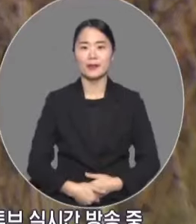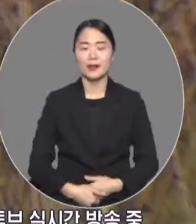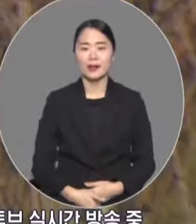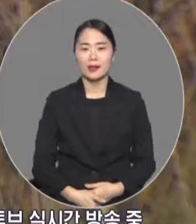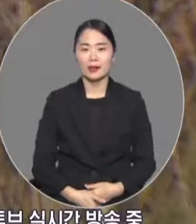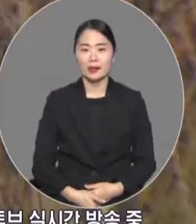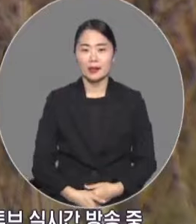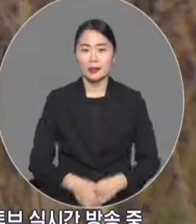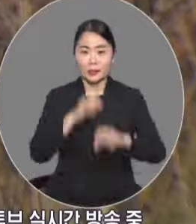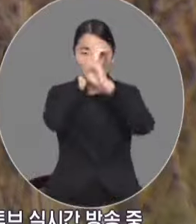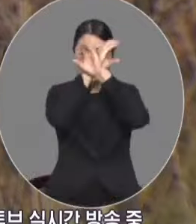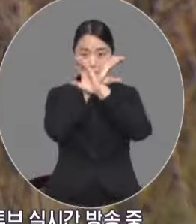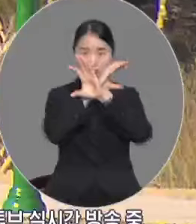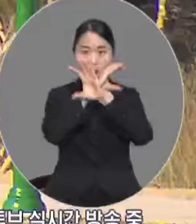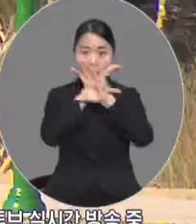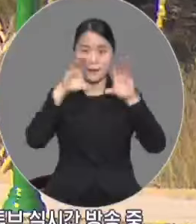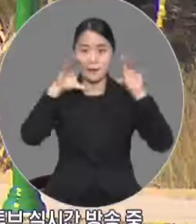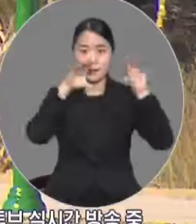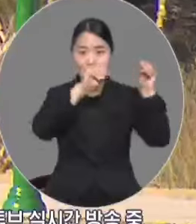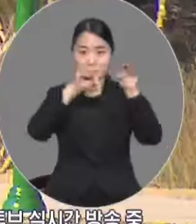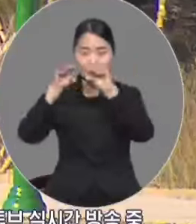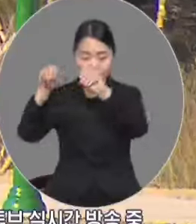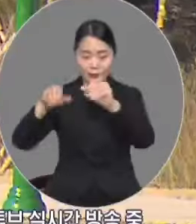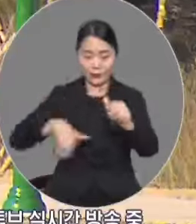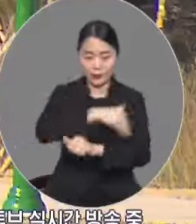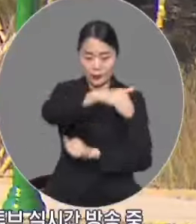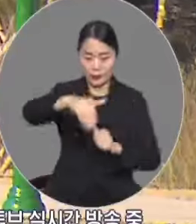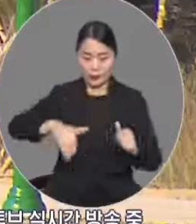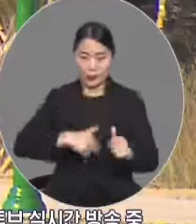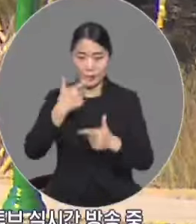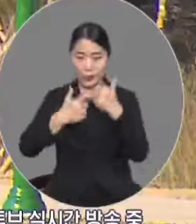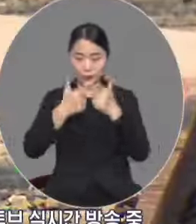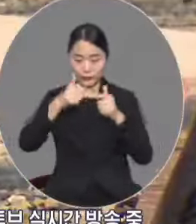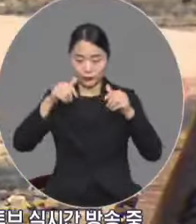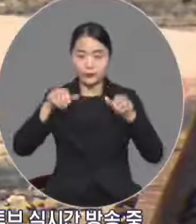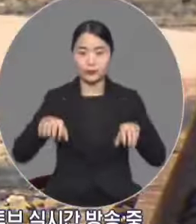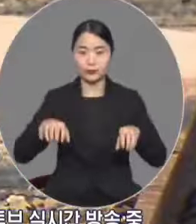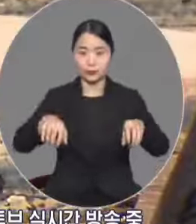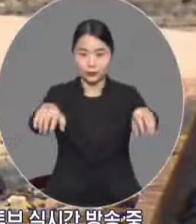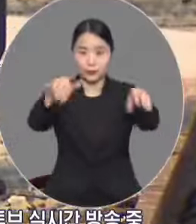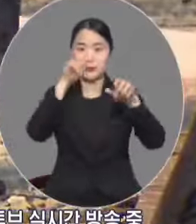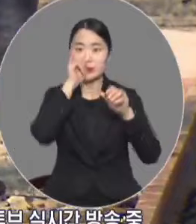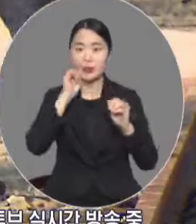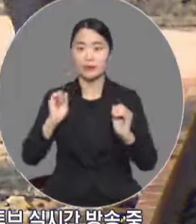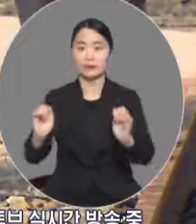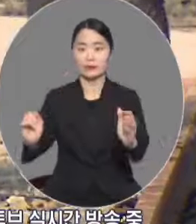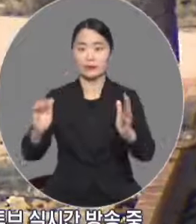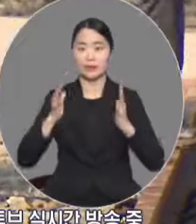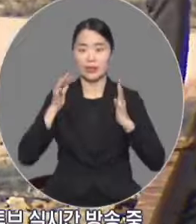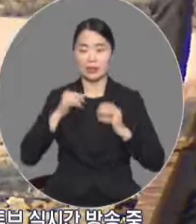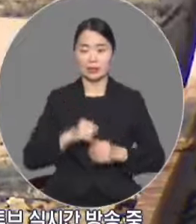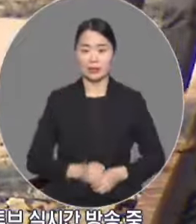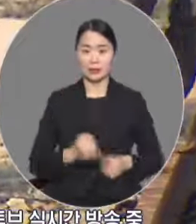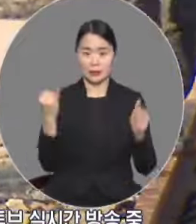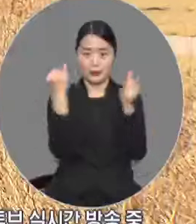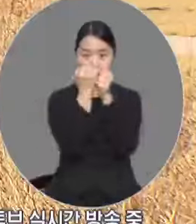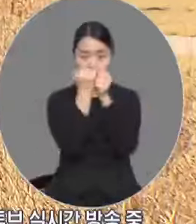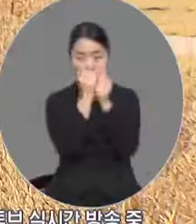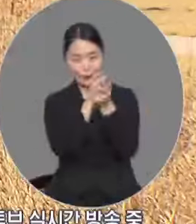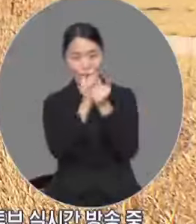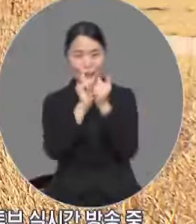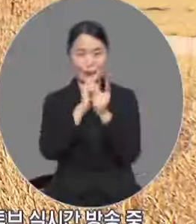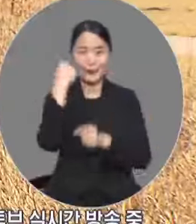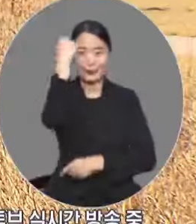꺼진 신호기 옆, 쭉 뻗은 산책로를 따라 심어진 나무들. 중년 부부는 과거로 돌아간 듯 서로를